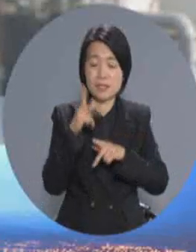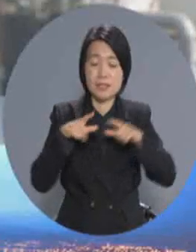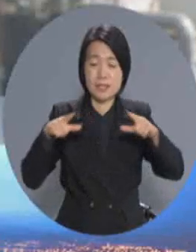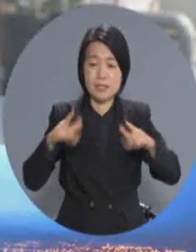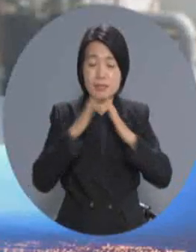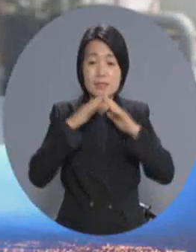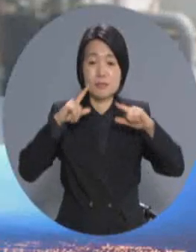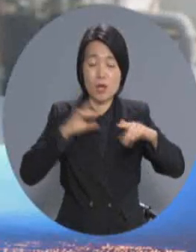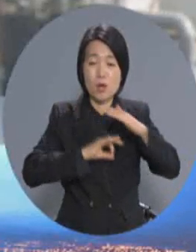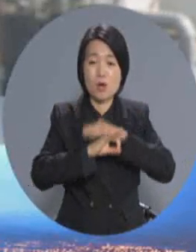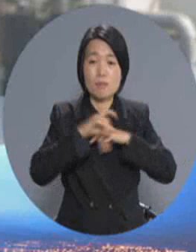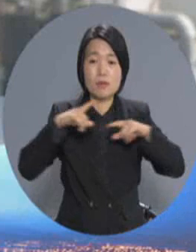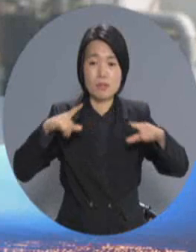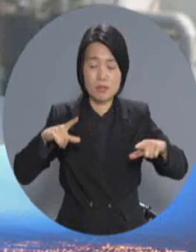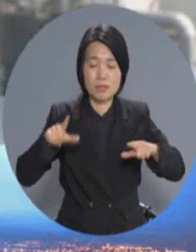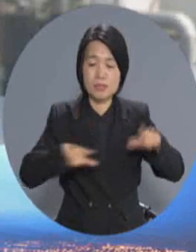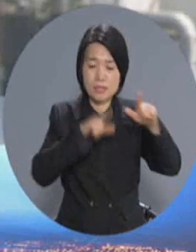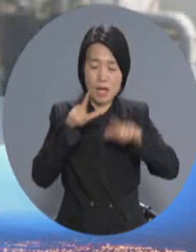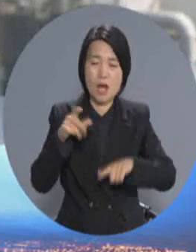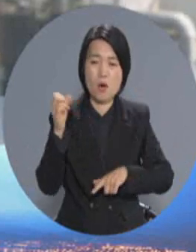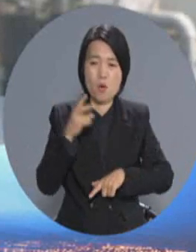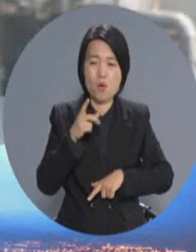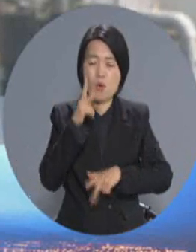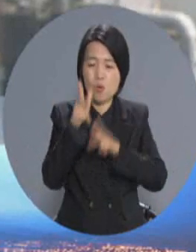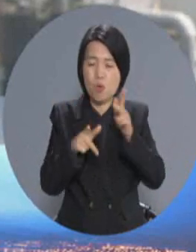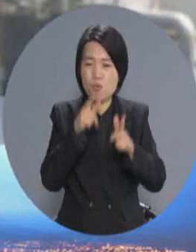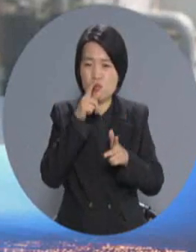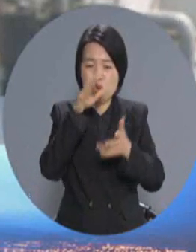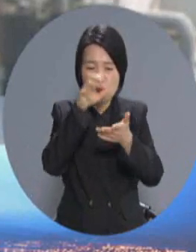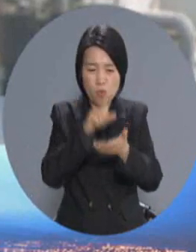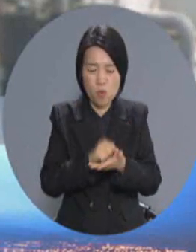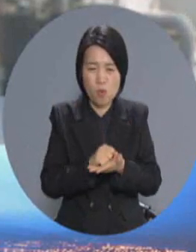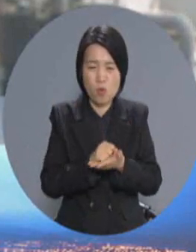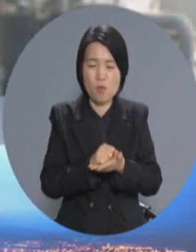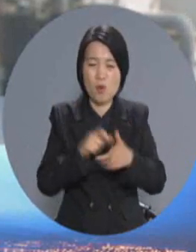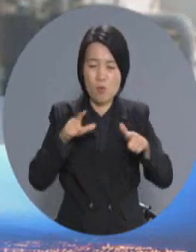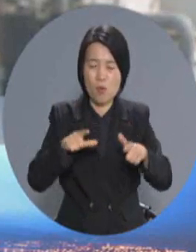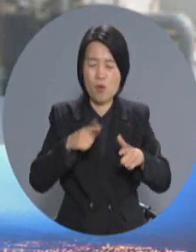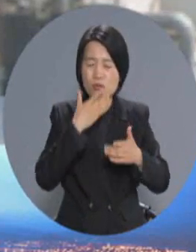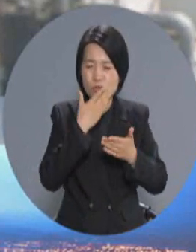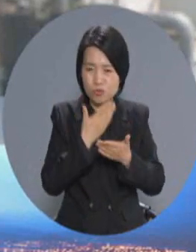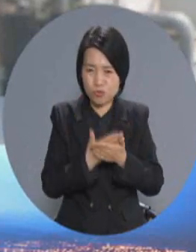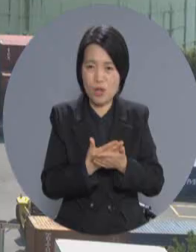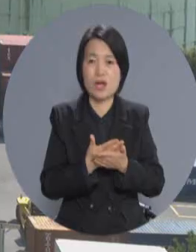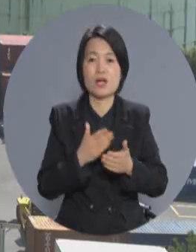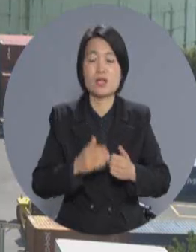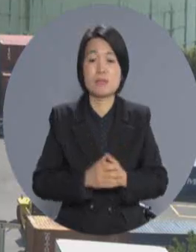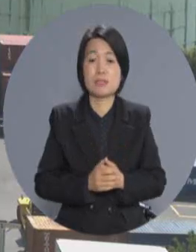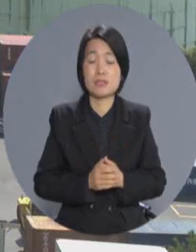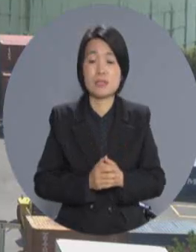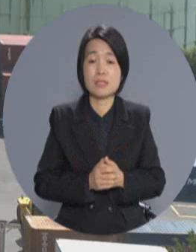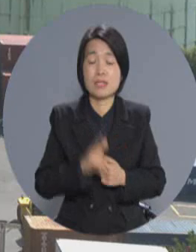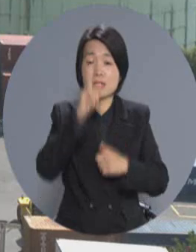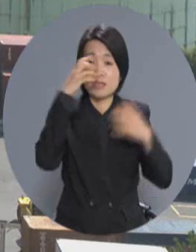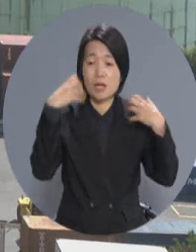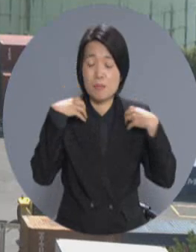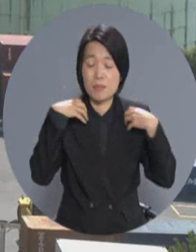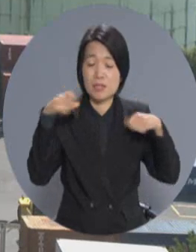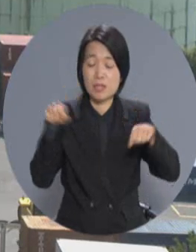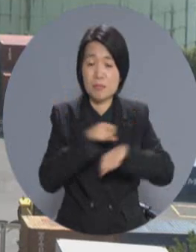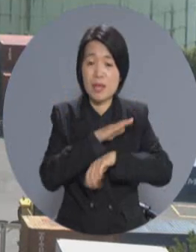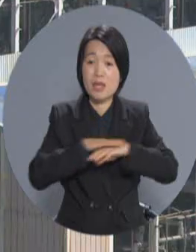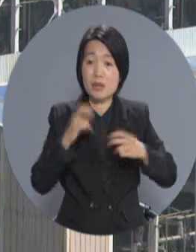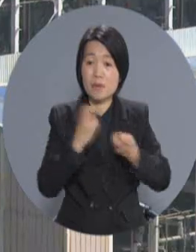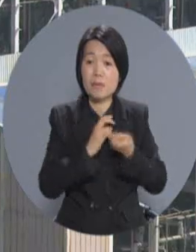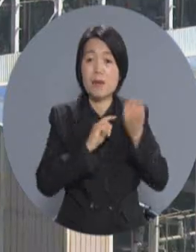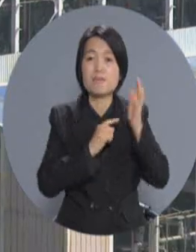있는 전남 동부권은 생활용수는 물론 공업용수 확보가 지역 최대의 현안입니다. 정부가 특단의 대책을